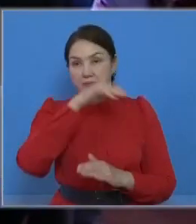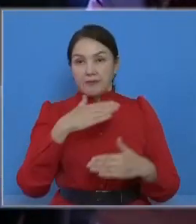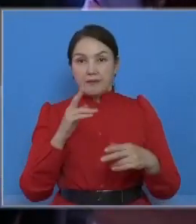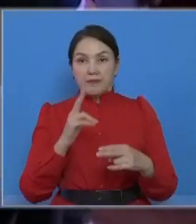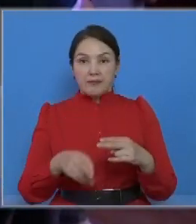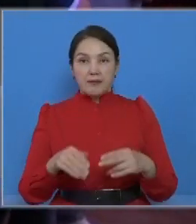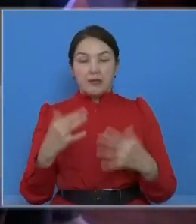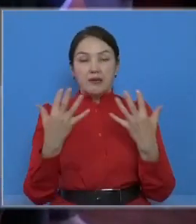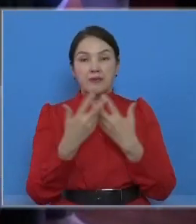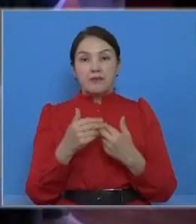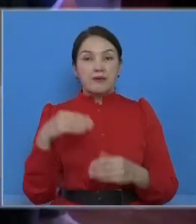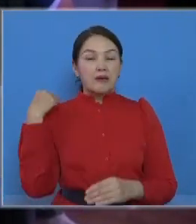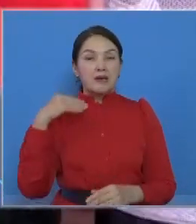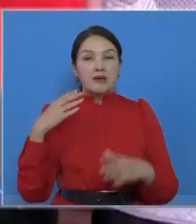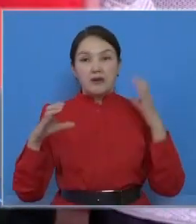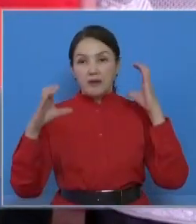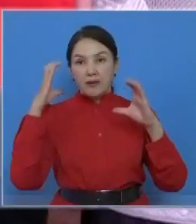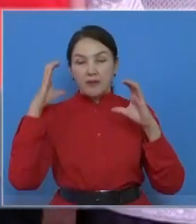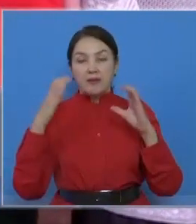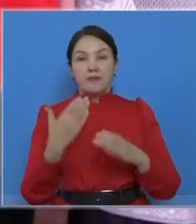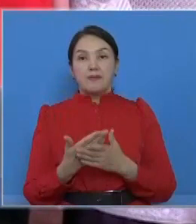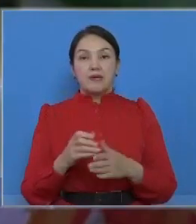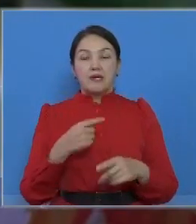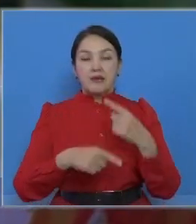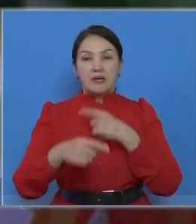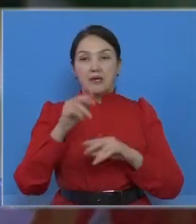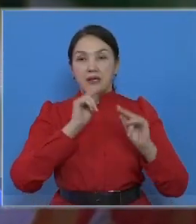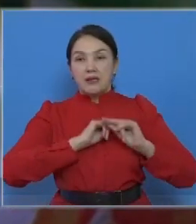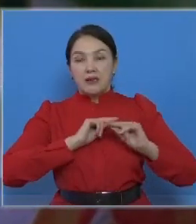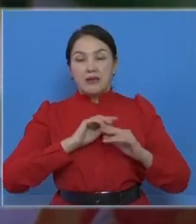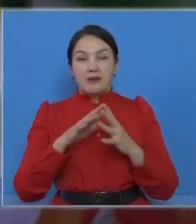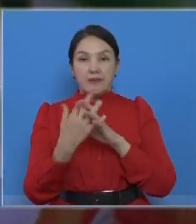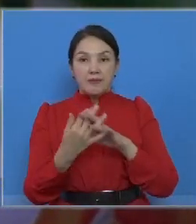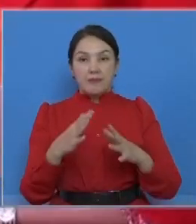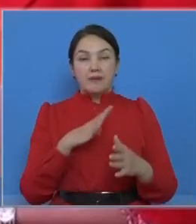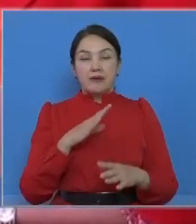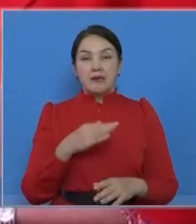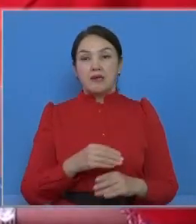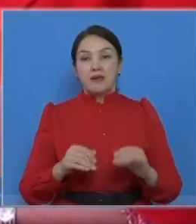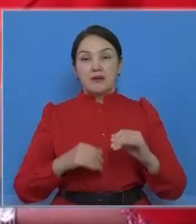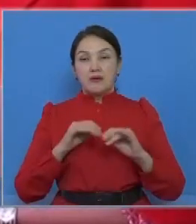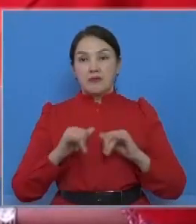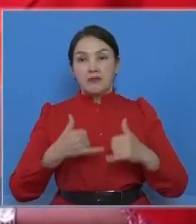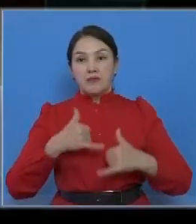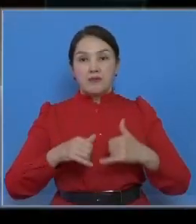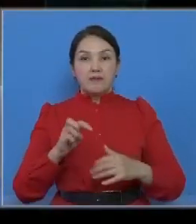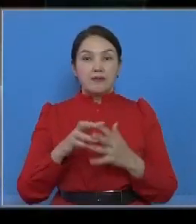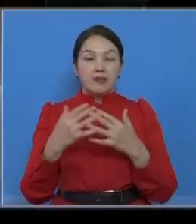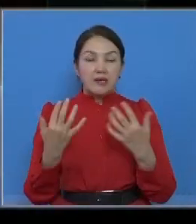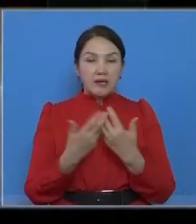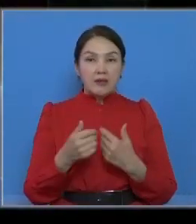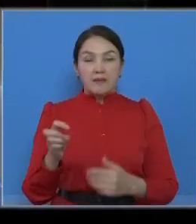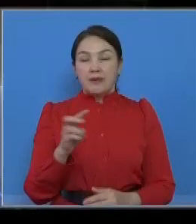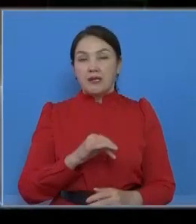окончила математический факультет Актюбинского педагогического института и вернулась работать в родные края. Была учителем математики в Абайской средней